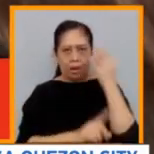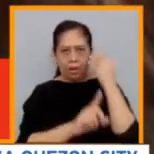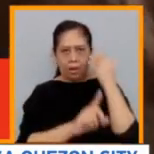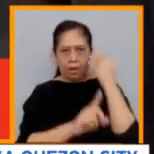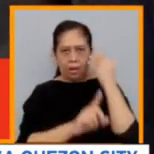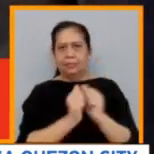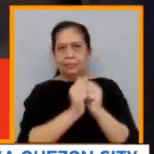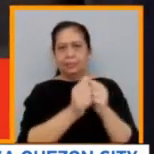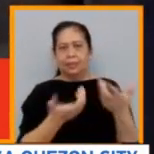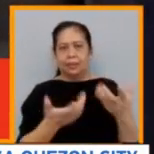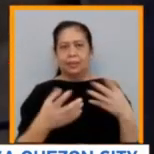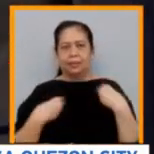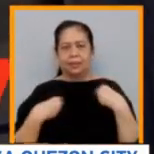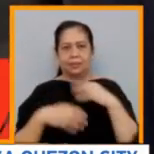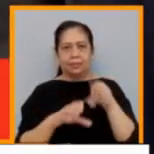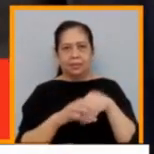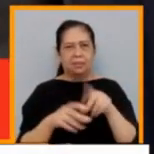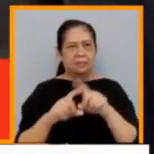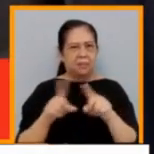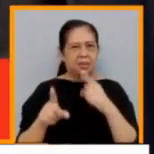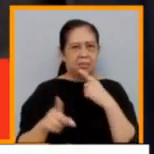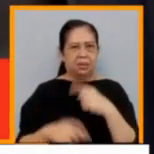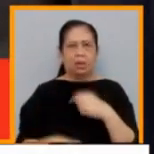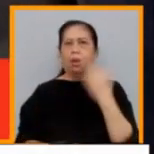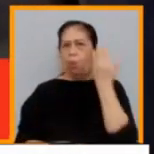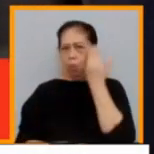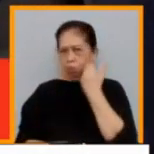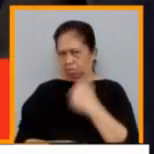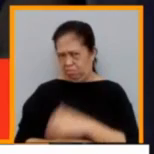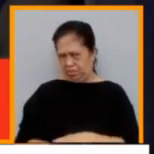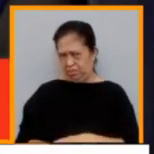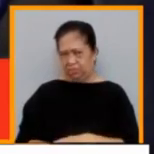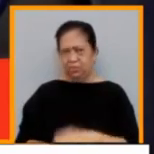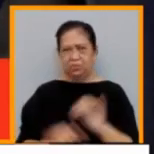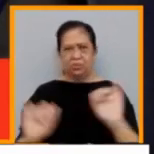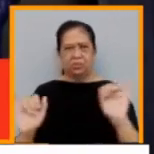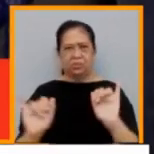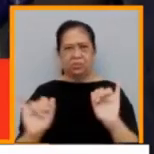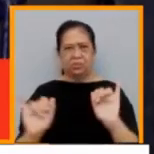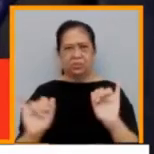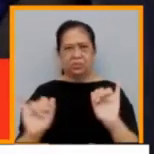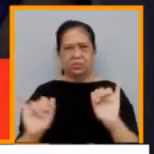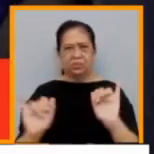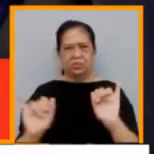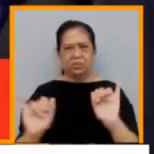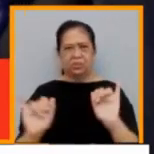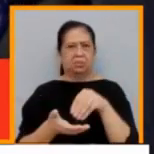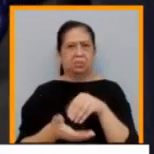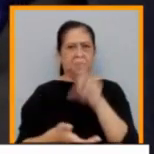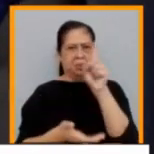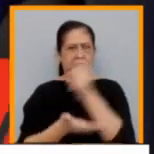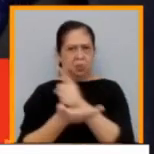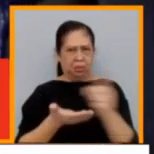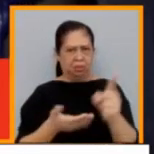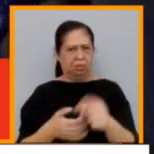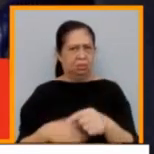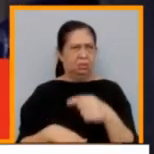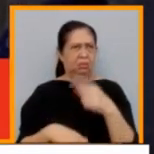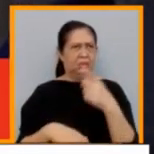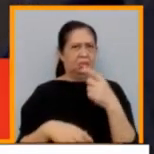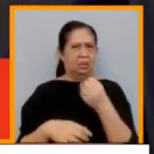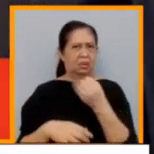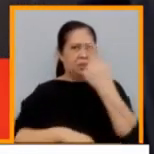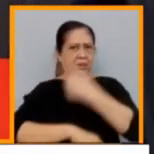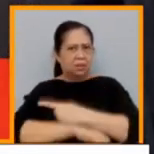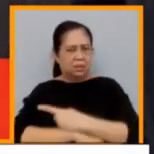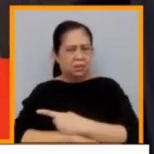niya, kulang pa rin yun. Kano lang naman kinukuha nila? Isang linggo, kulang. Ilang araw lang naman kasi